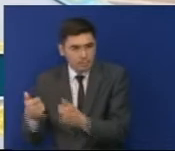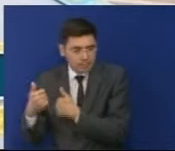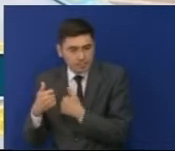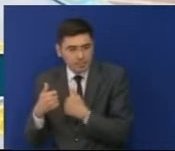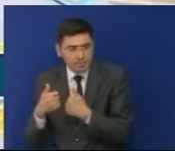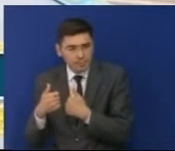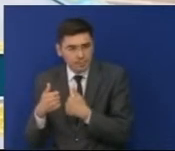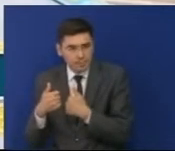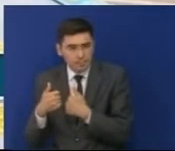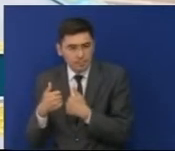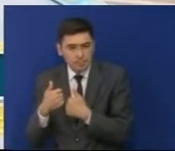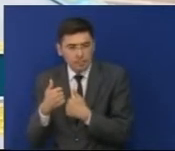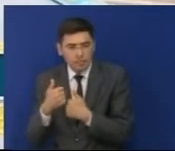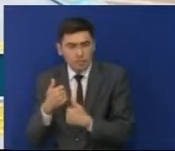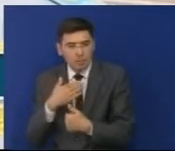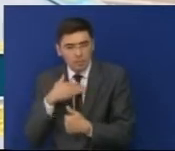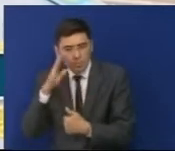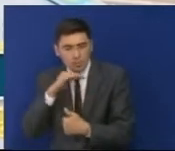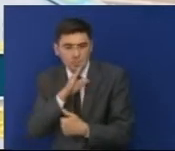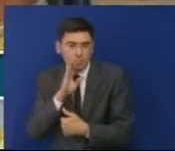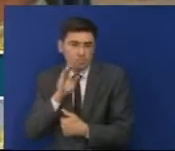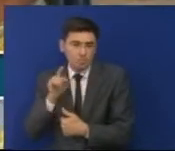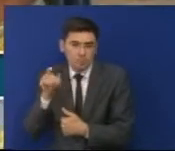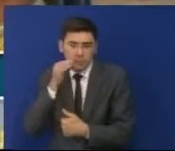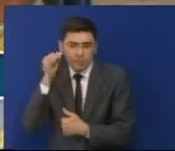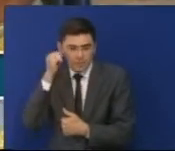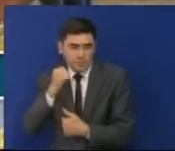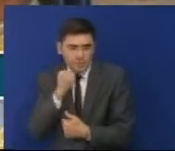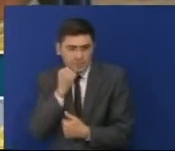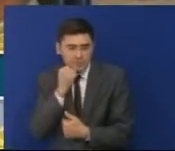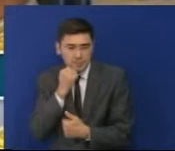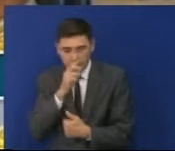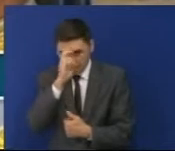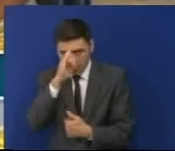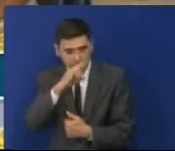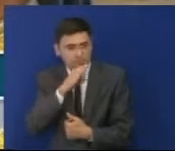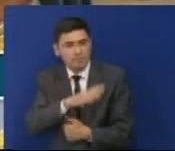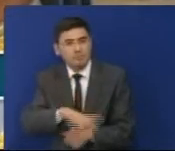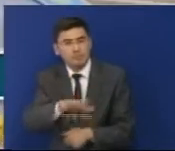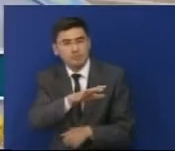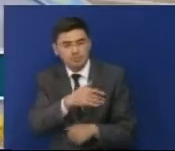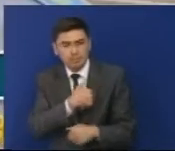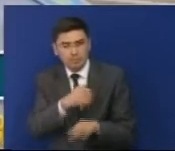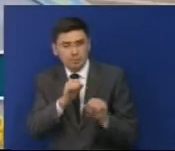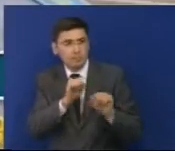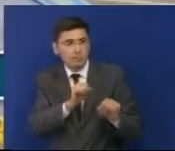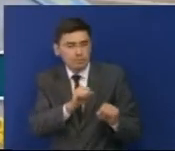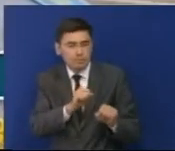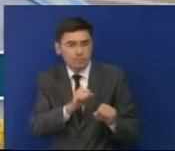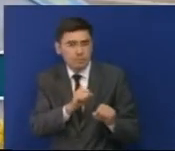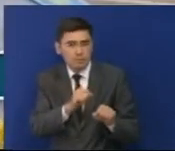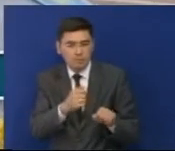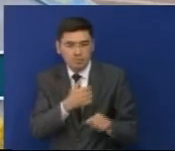Осыған әке атама рахмет айтамын. Осы Қазақстан Республикасын қорғағым келеді. Ай, жақсы